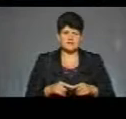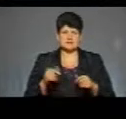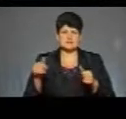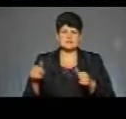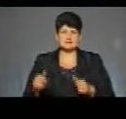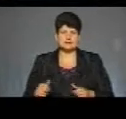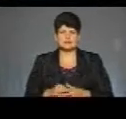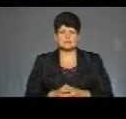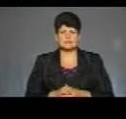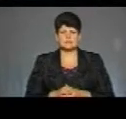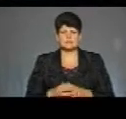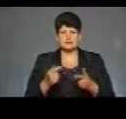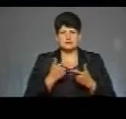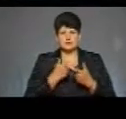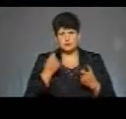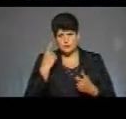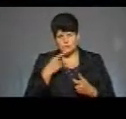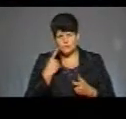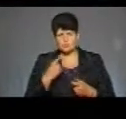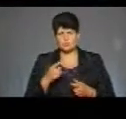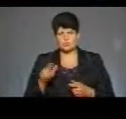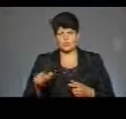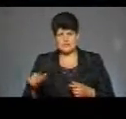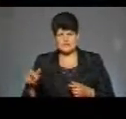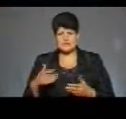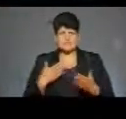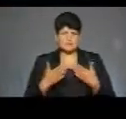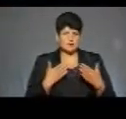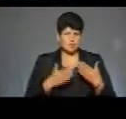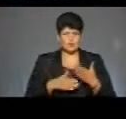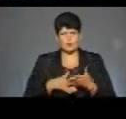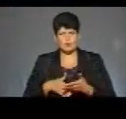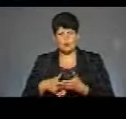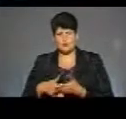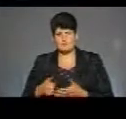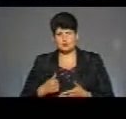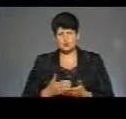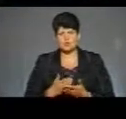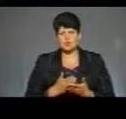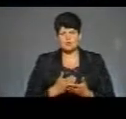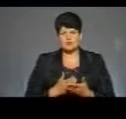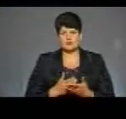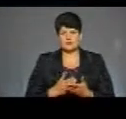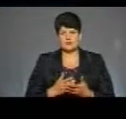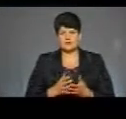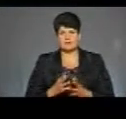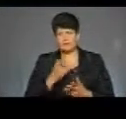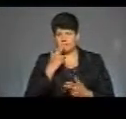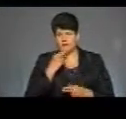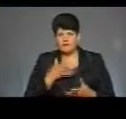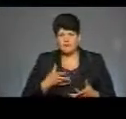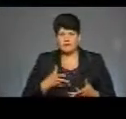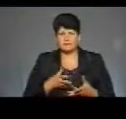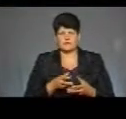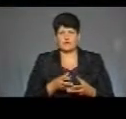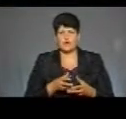стенди. Інформуємо особовий склад, спілкуємося, допомагаємо військовослужбовцям влитися в колектив.